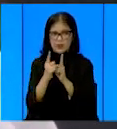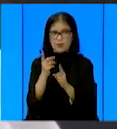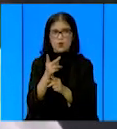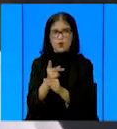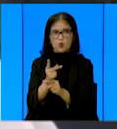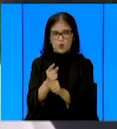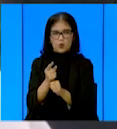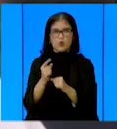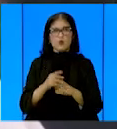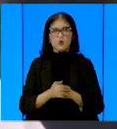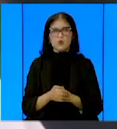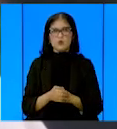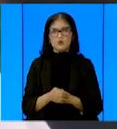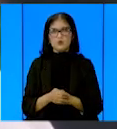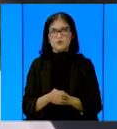ia mengajar.